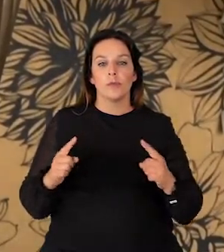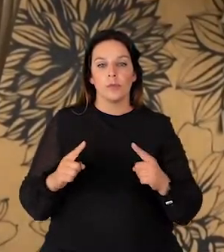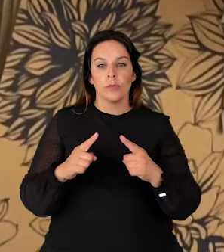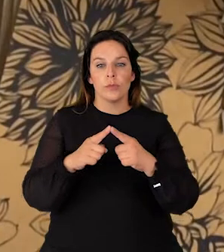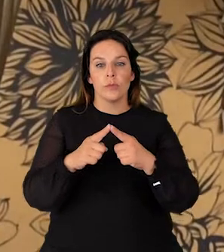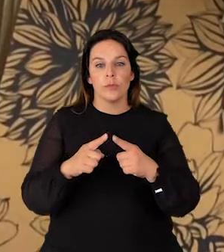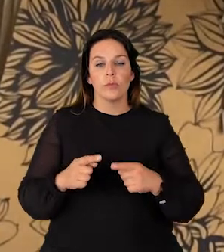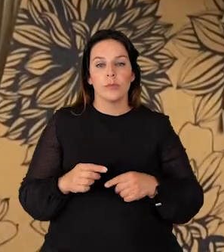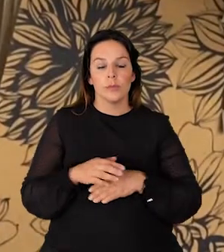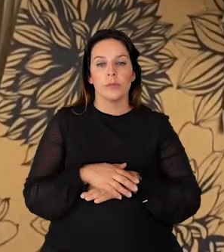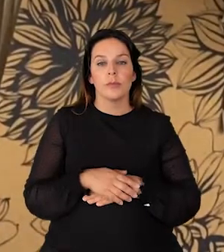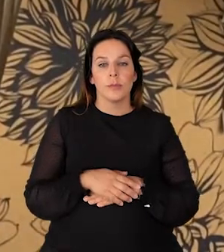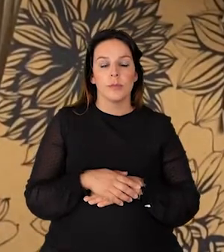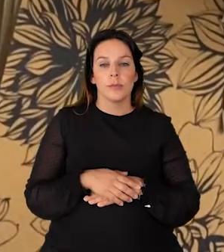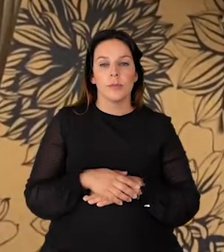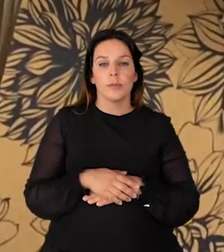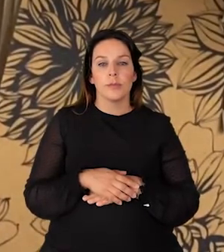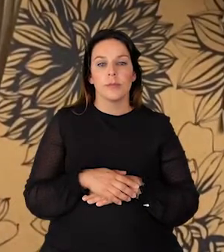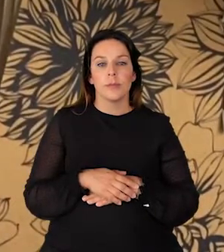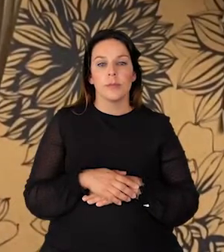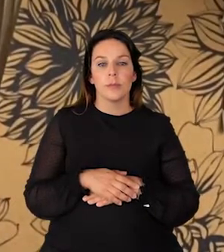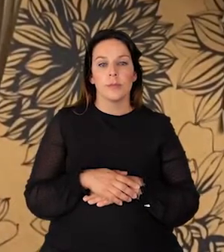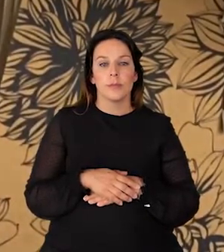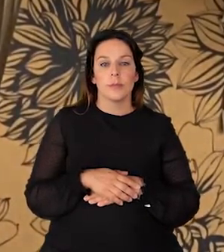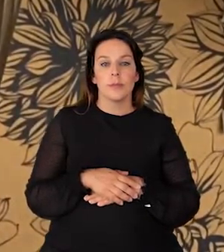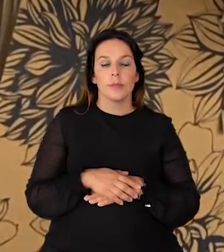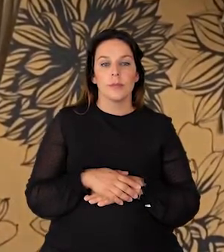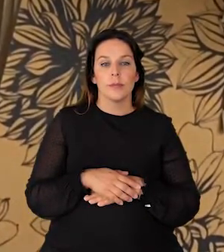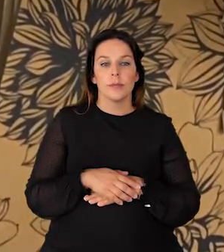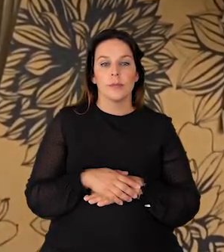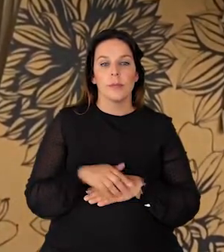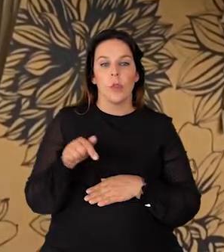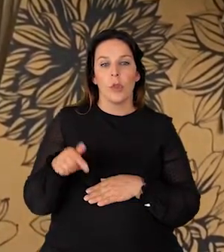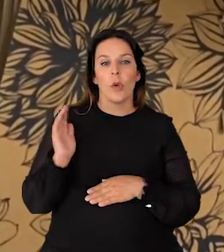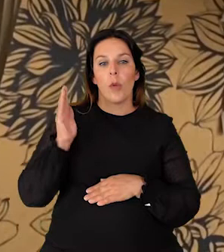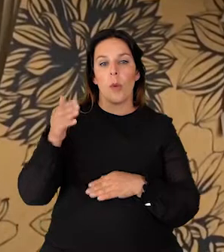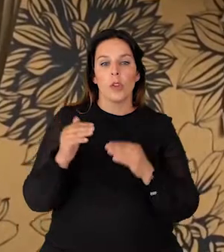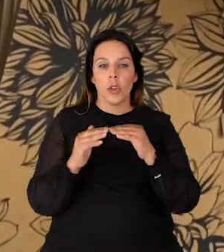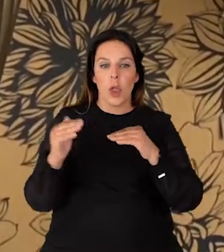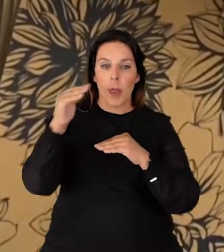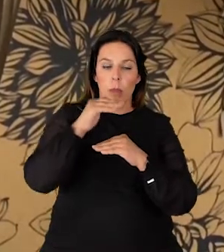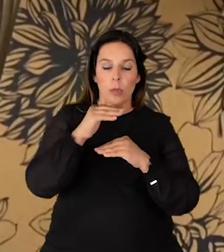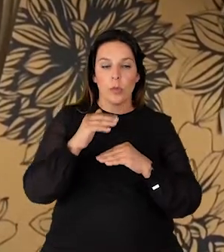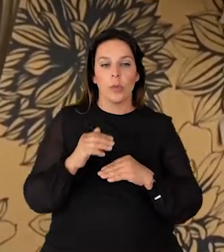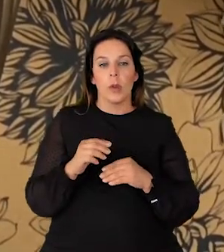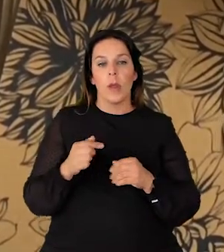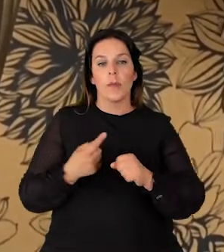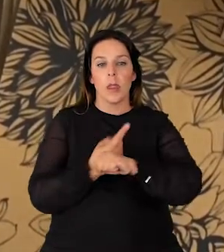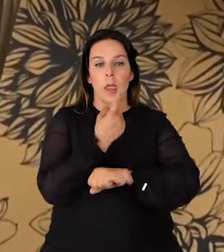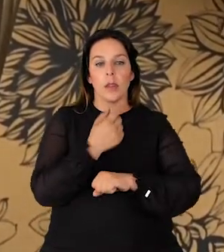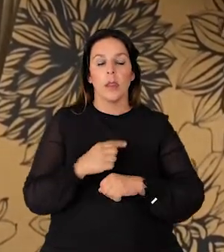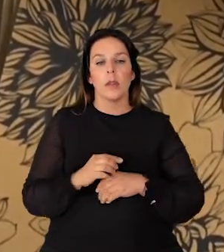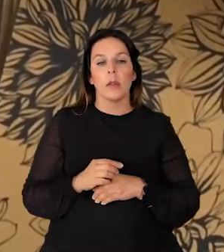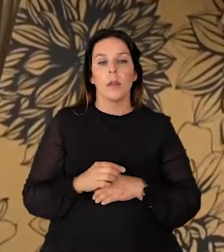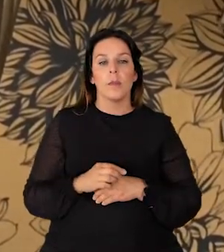stożek, który będziesz używać na górze rakiety. Musisz go sobie odmierzyć